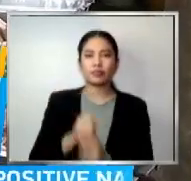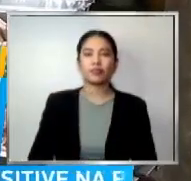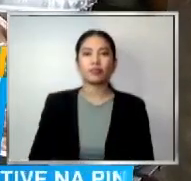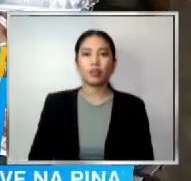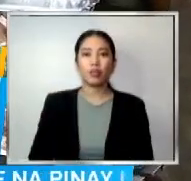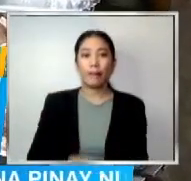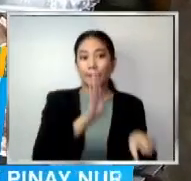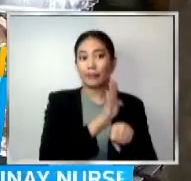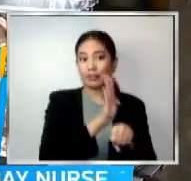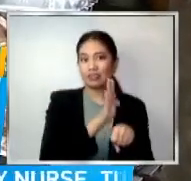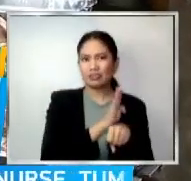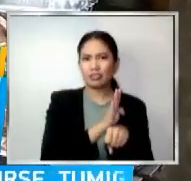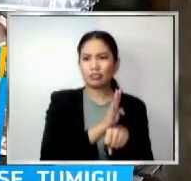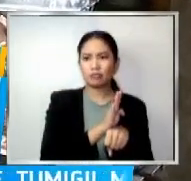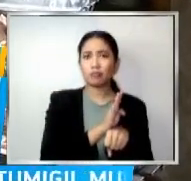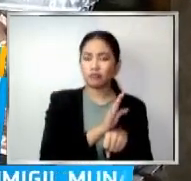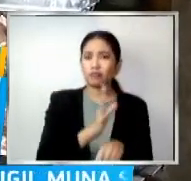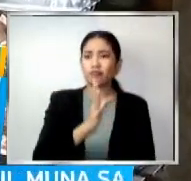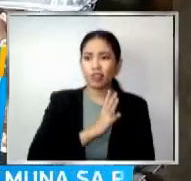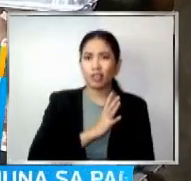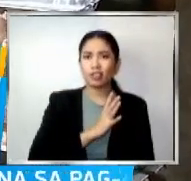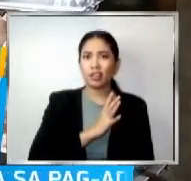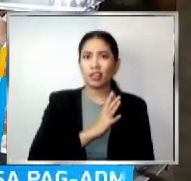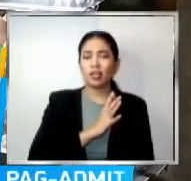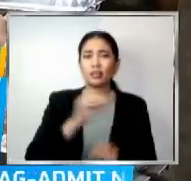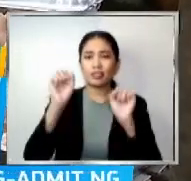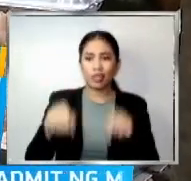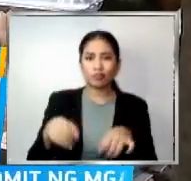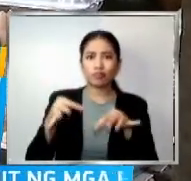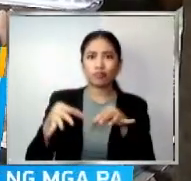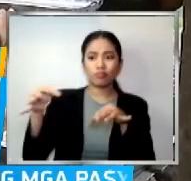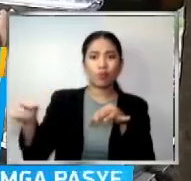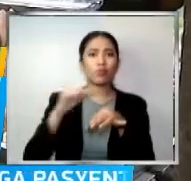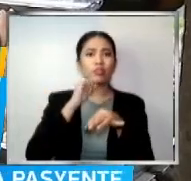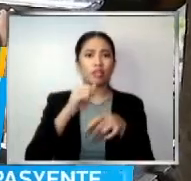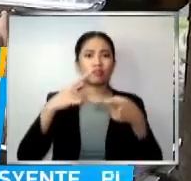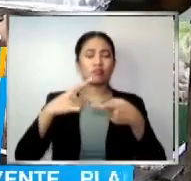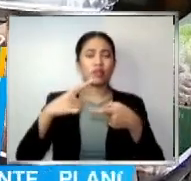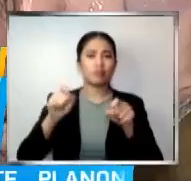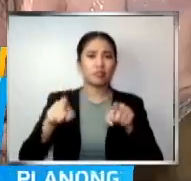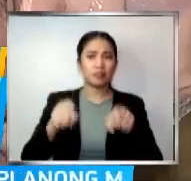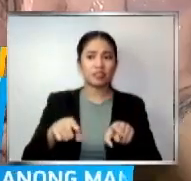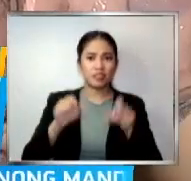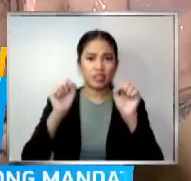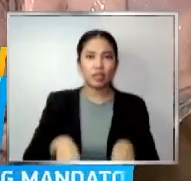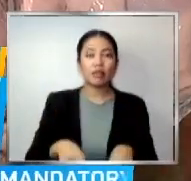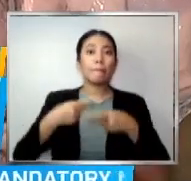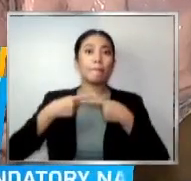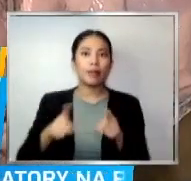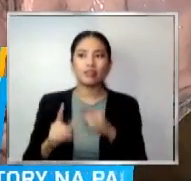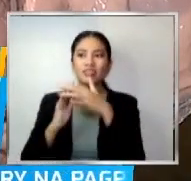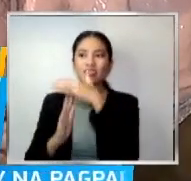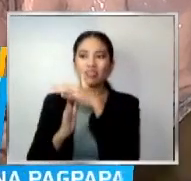sell, no? Or not to trade. Pero yung mga nasa market, daily ang stall payment, daily ang minimum wage